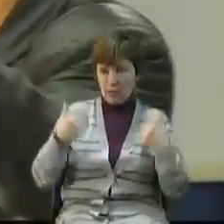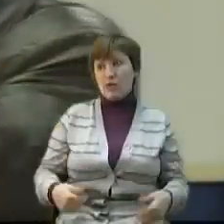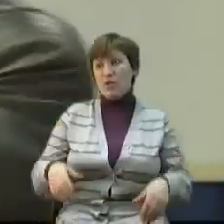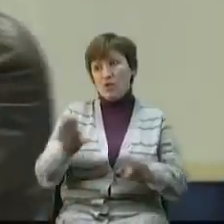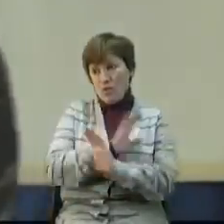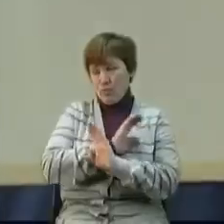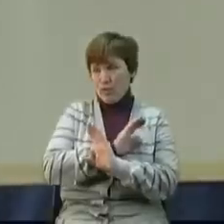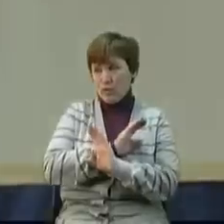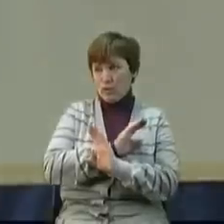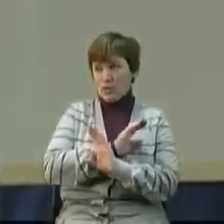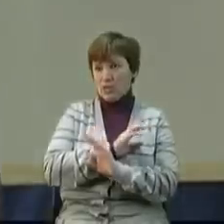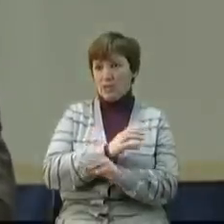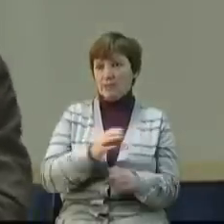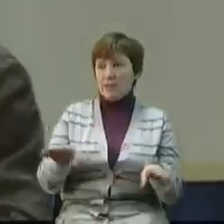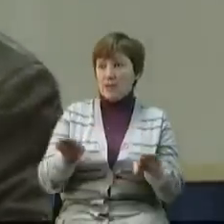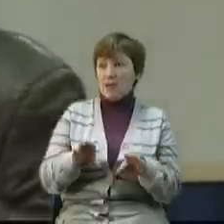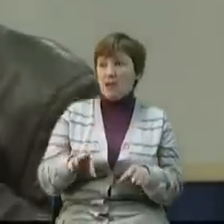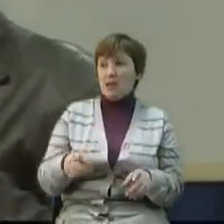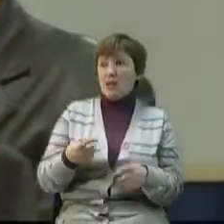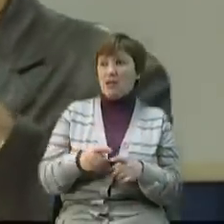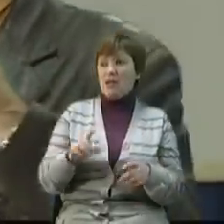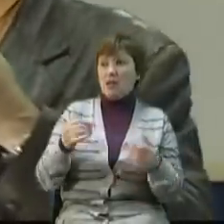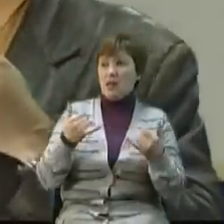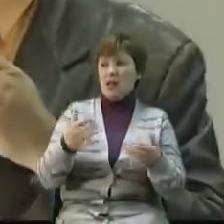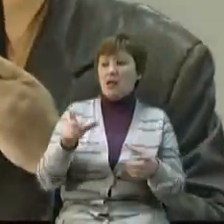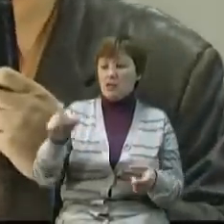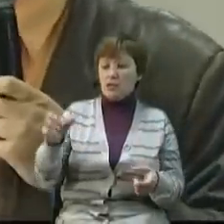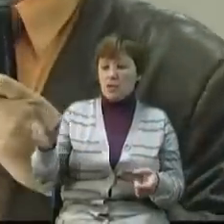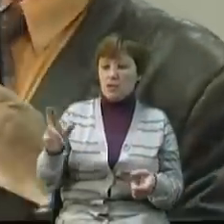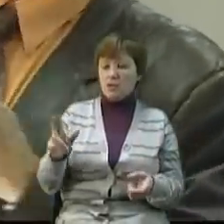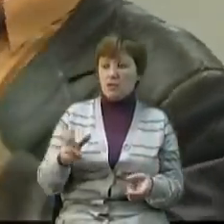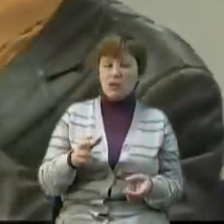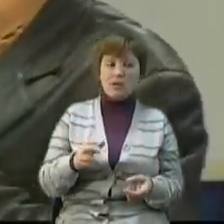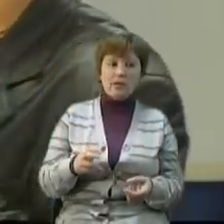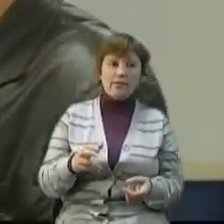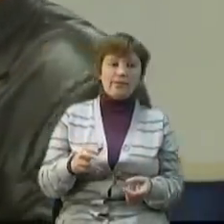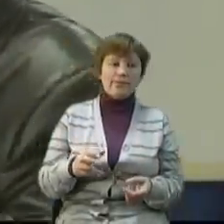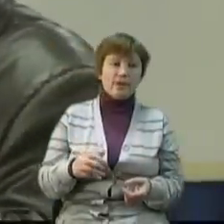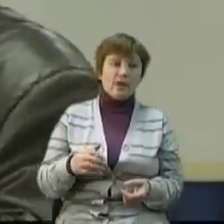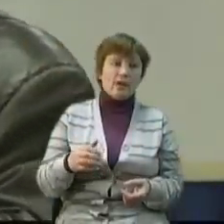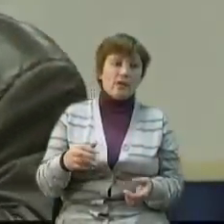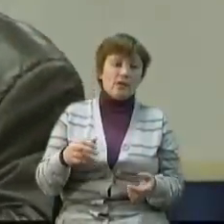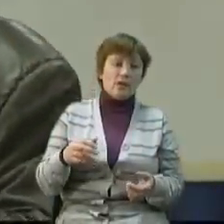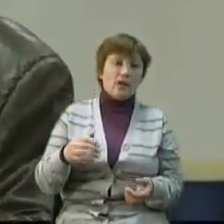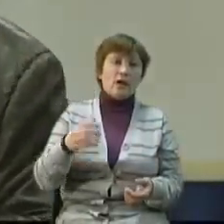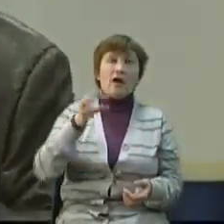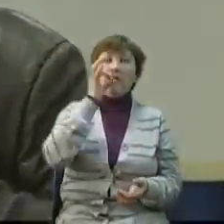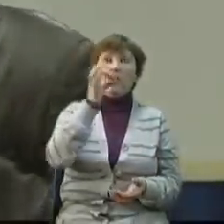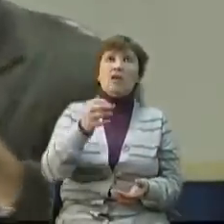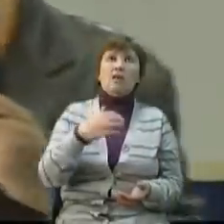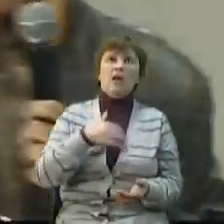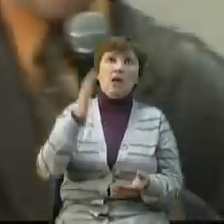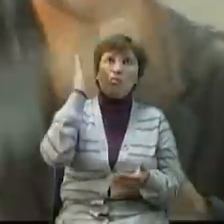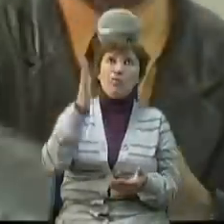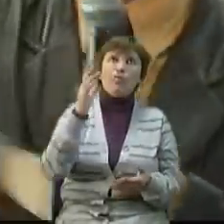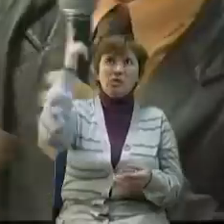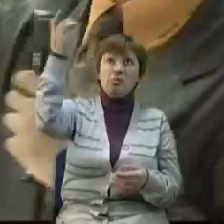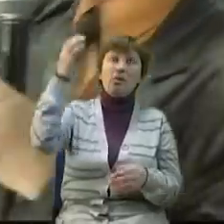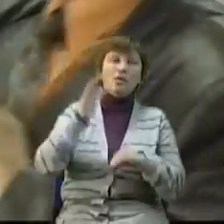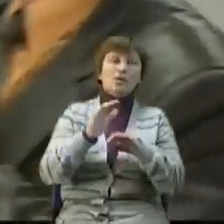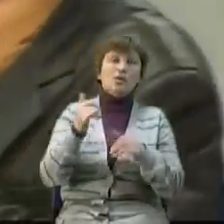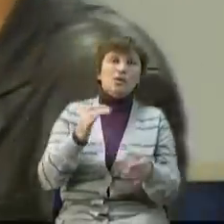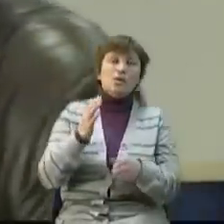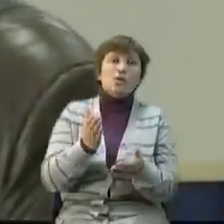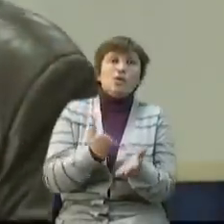взяли, встали на путь спасения, которые хотят или заявляют: я буду тебе служить, Господи, доброй совестью. Они крестятся,